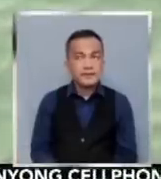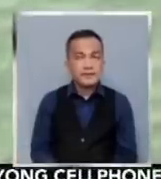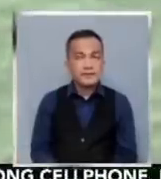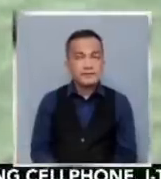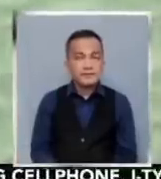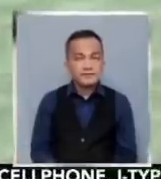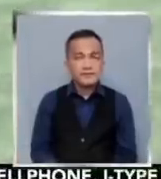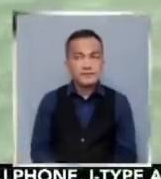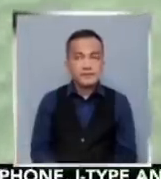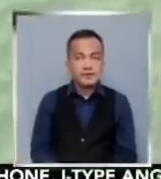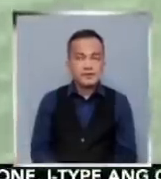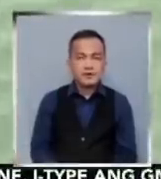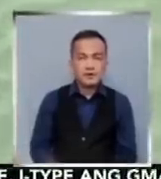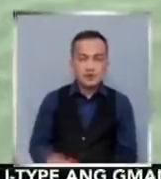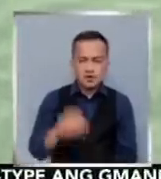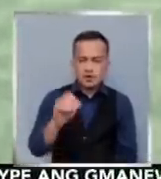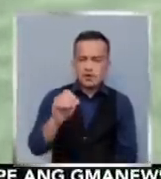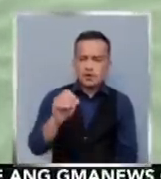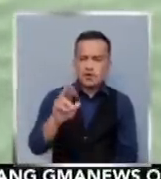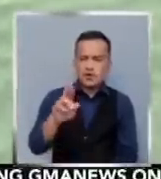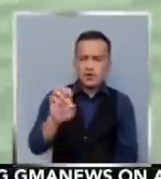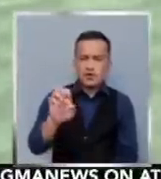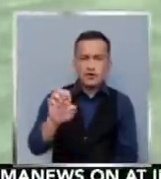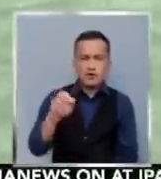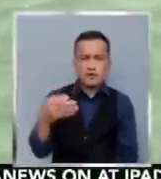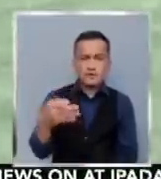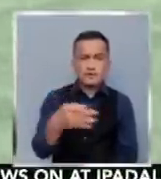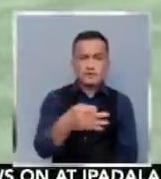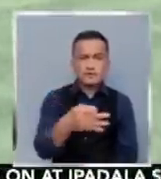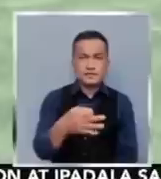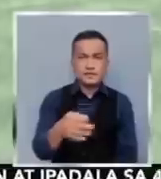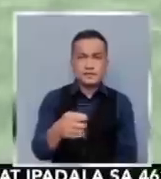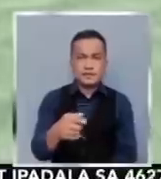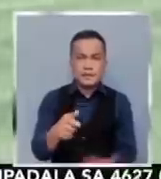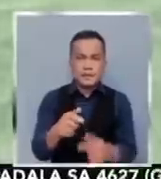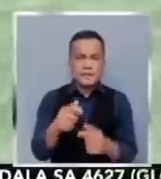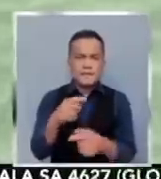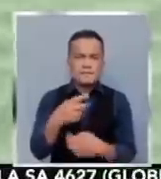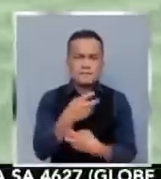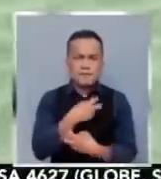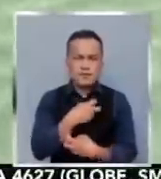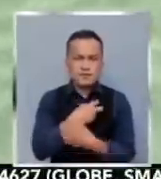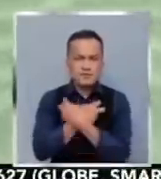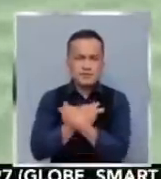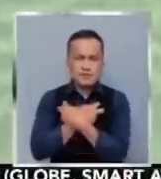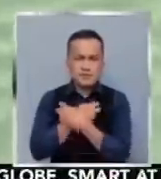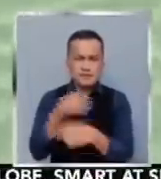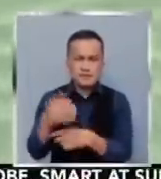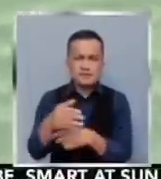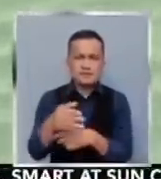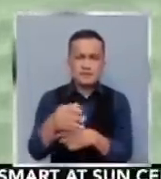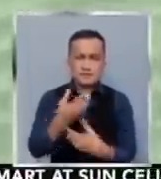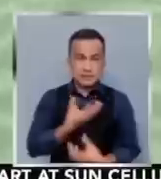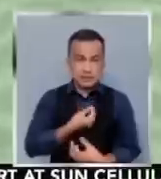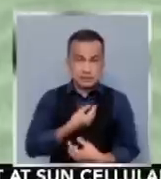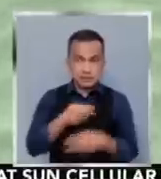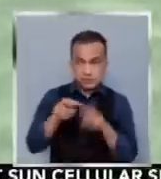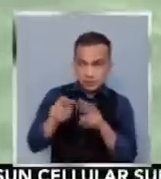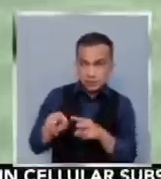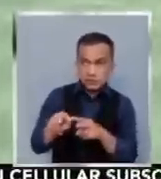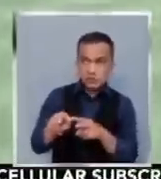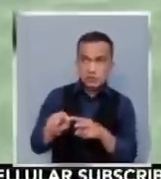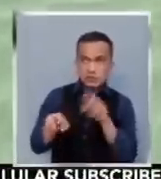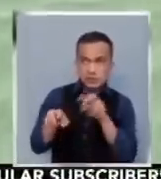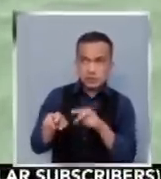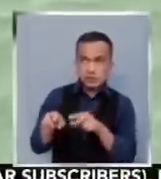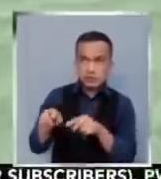Ang mga oarfish ang longest known species na mga bonefish na kinakatakutan din dahil kapag nakikita raw ito,